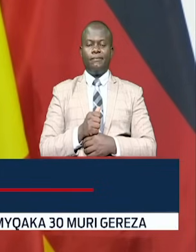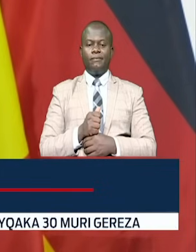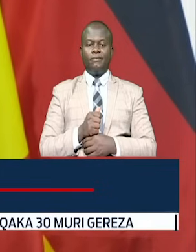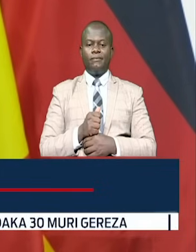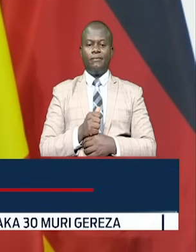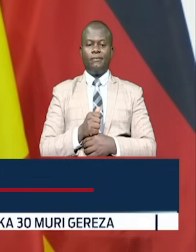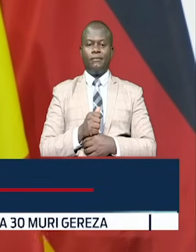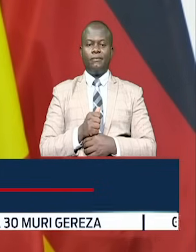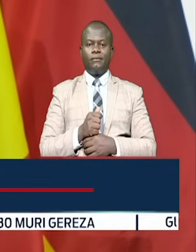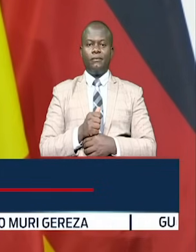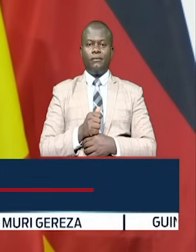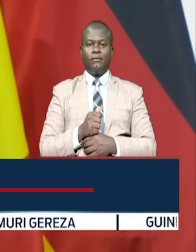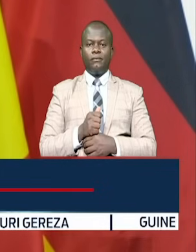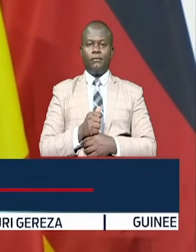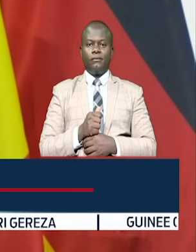The quality